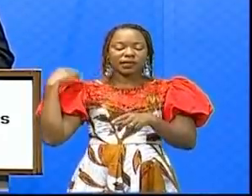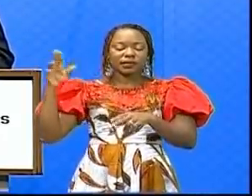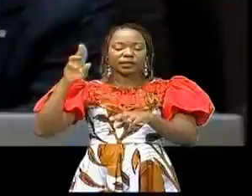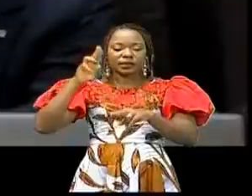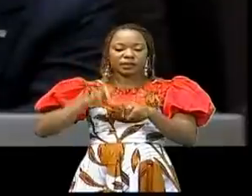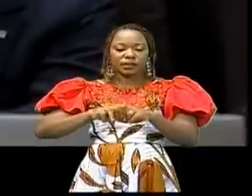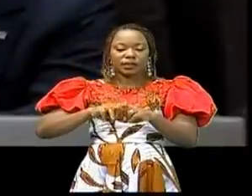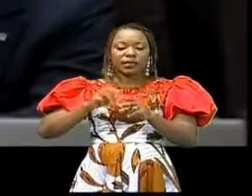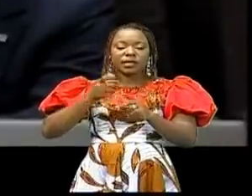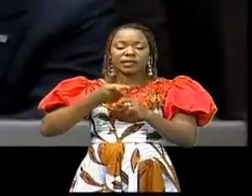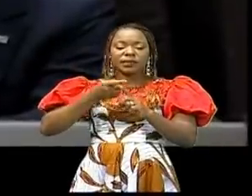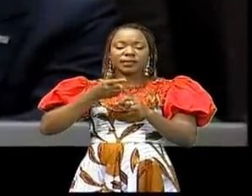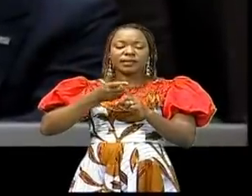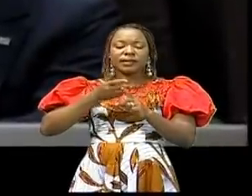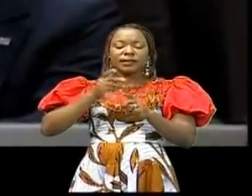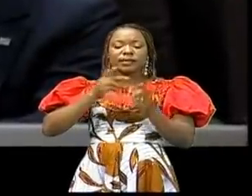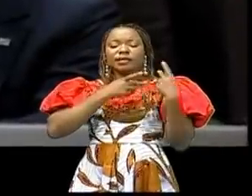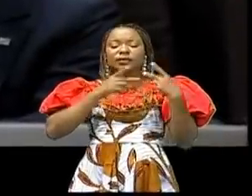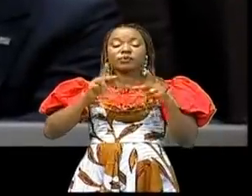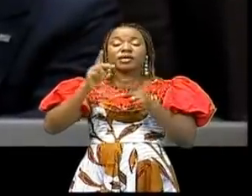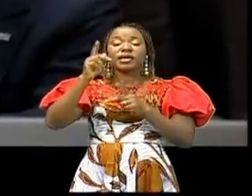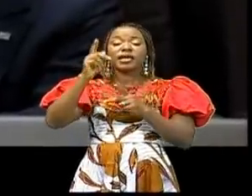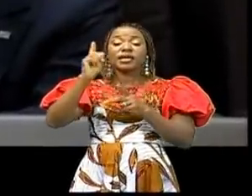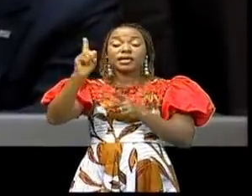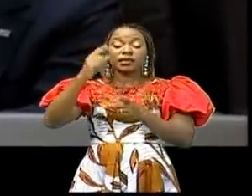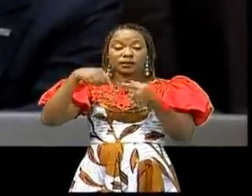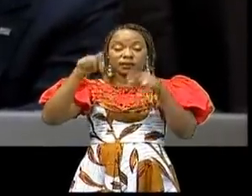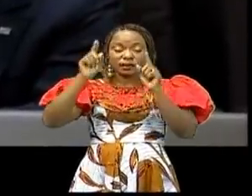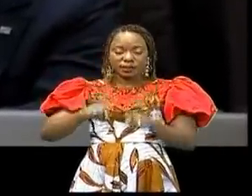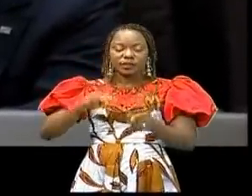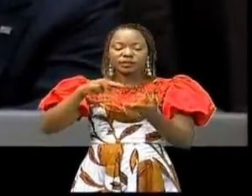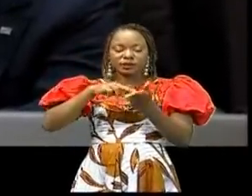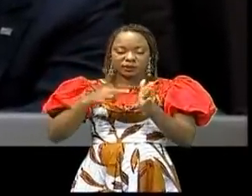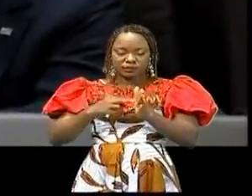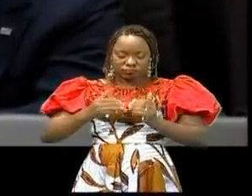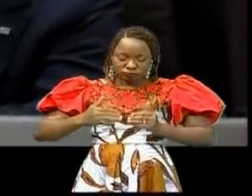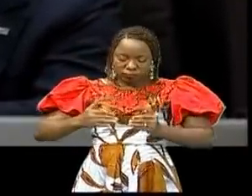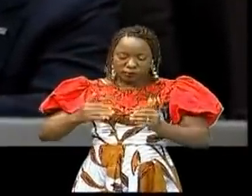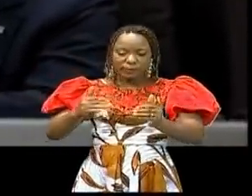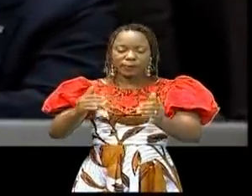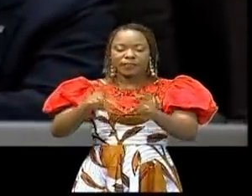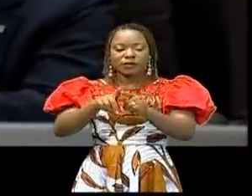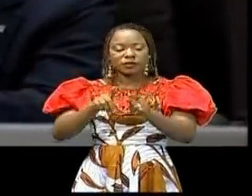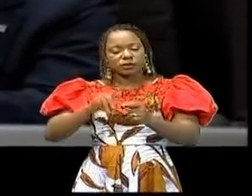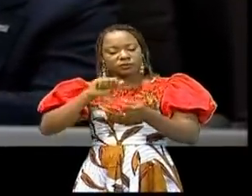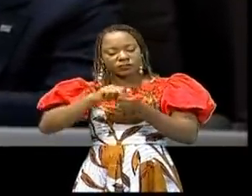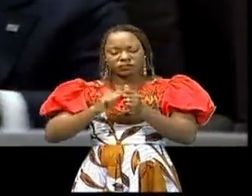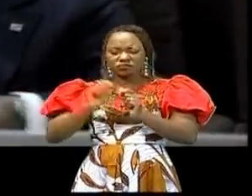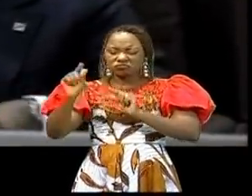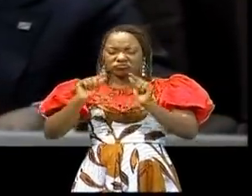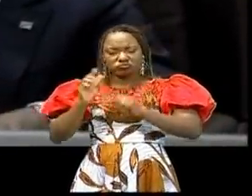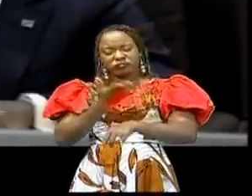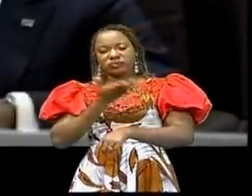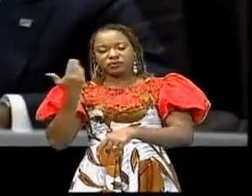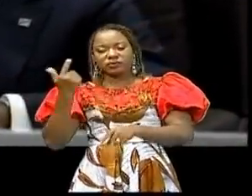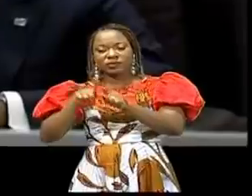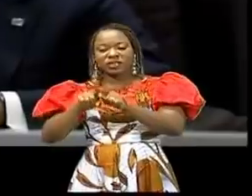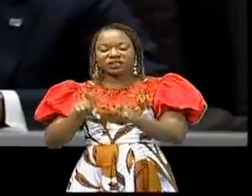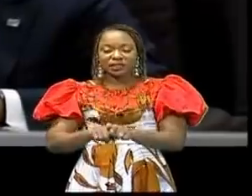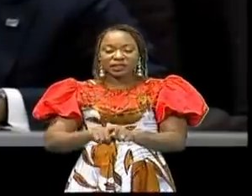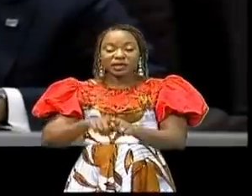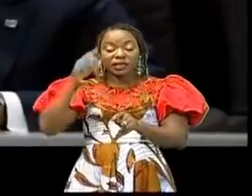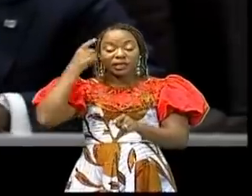partie du pays, a permis de dégager les avancées et les défis à relever, ainsi que de prendre en compte